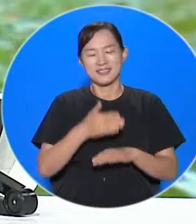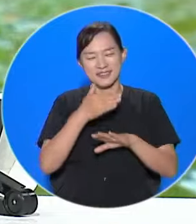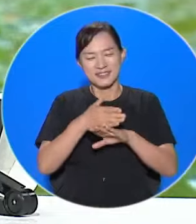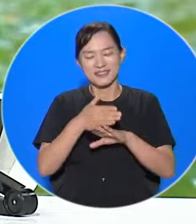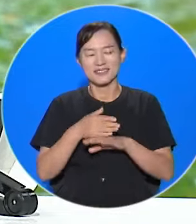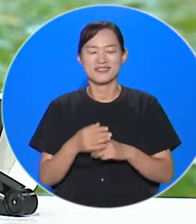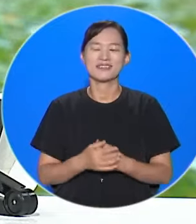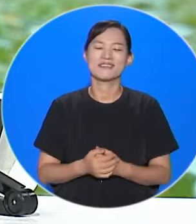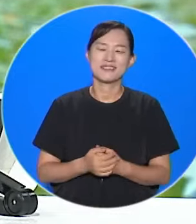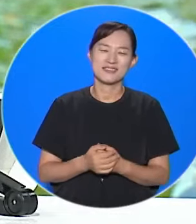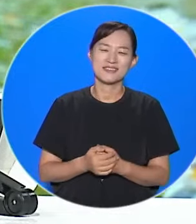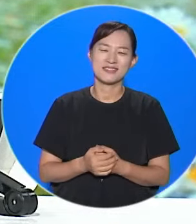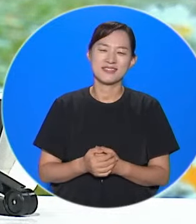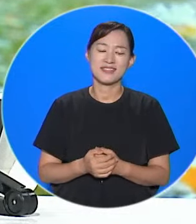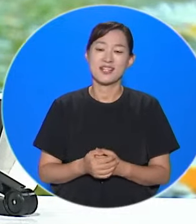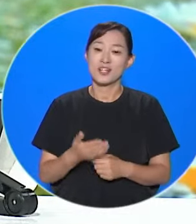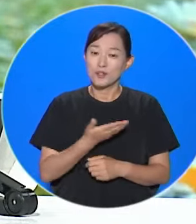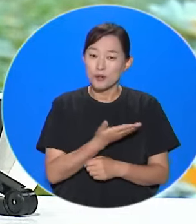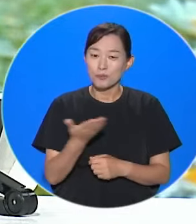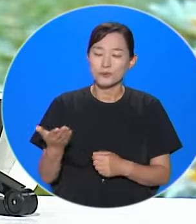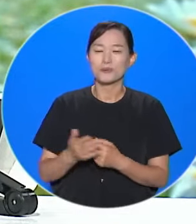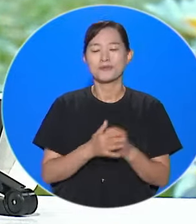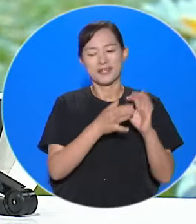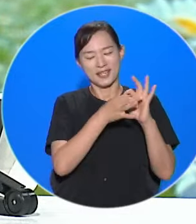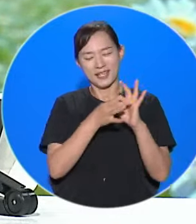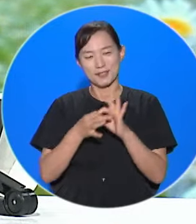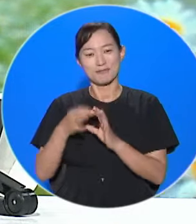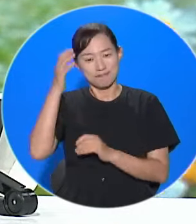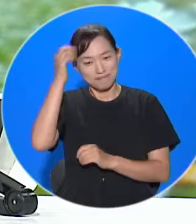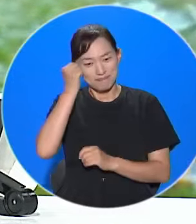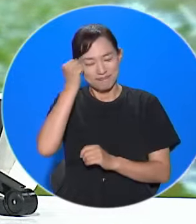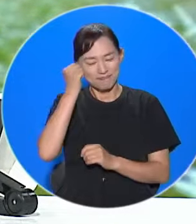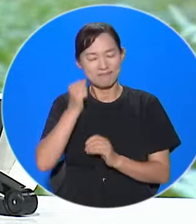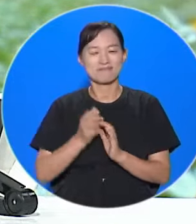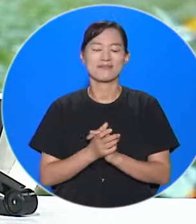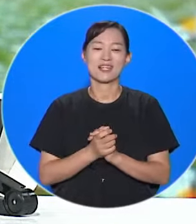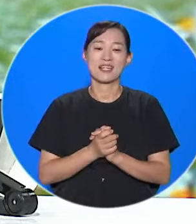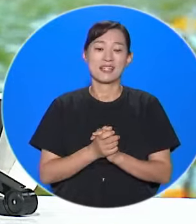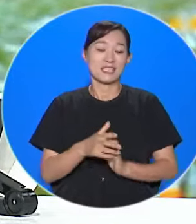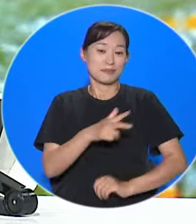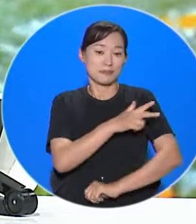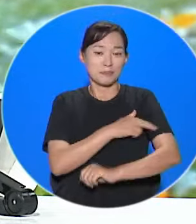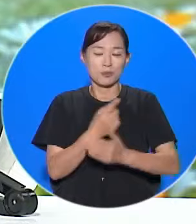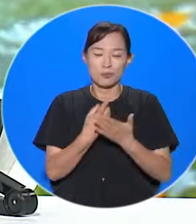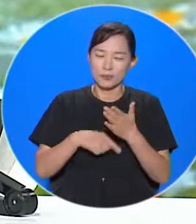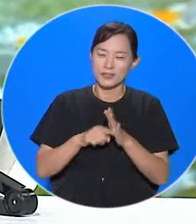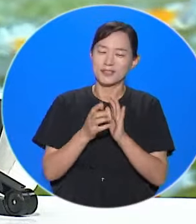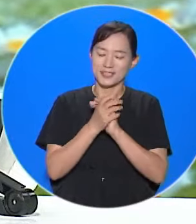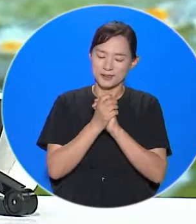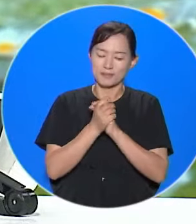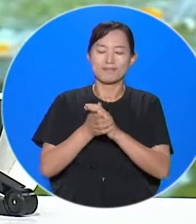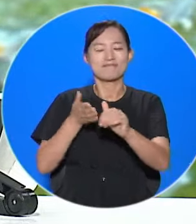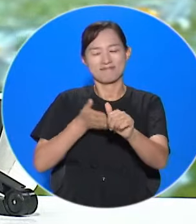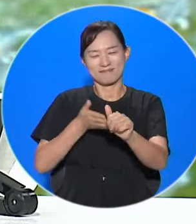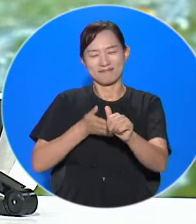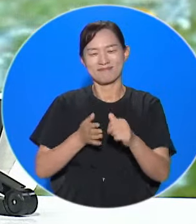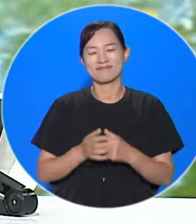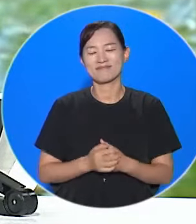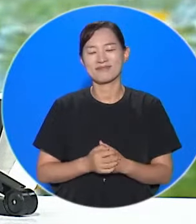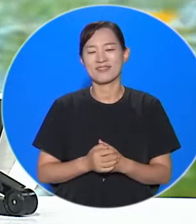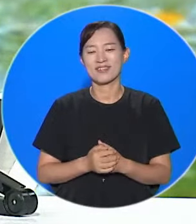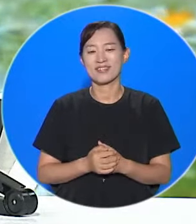감사합니다. 네, 여러분들도 계속해서 기억해 주시고 우리 박수진 집사님 위해서 기도해 주시면